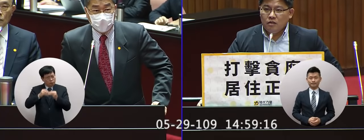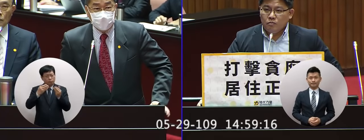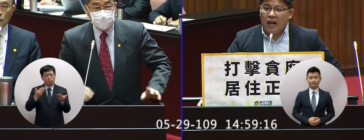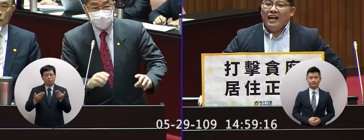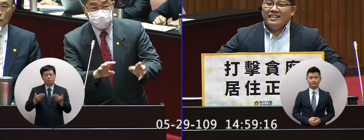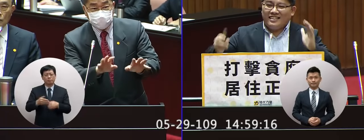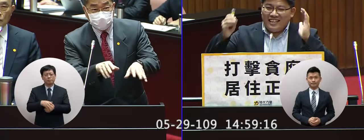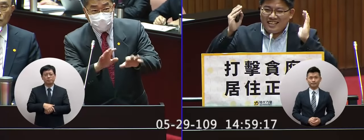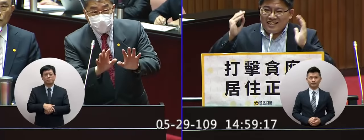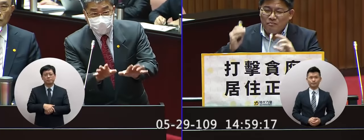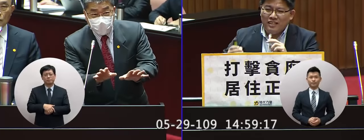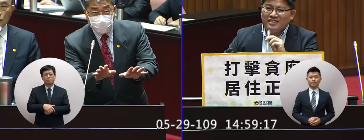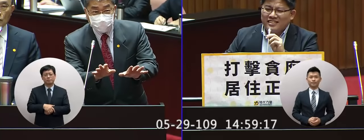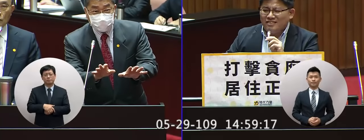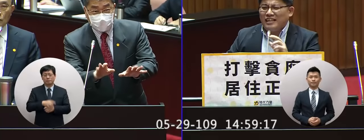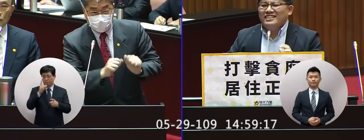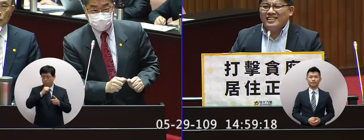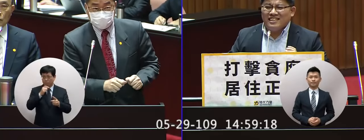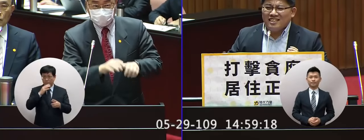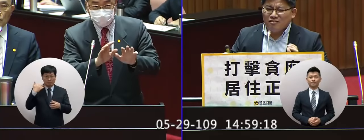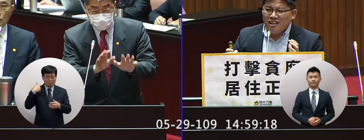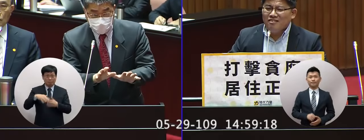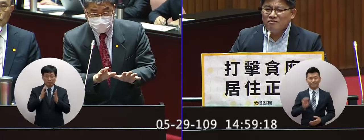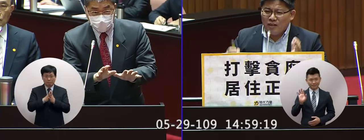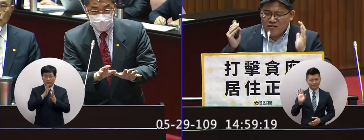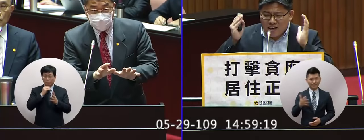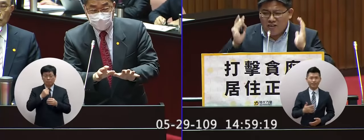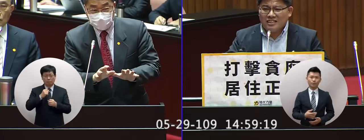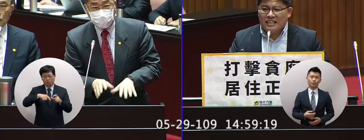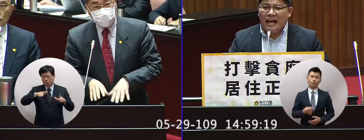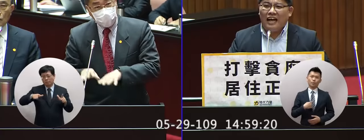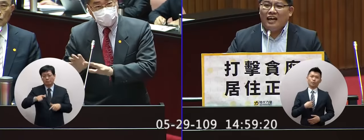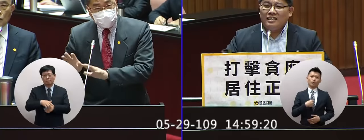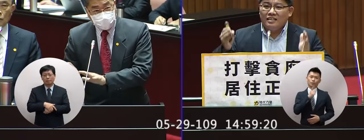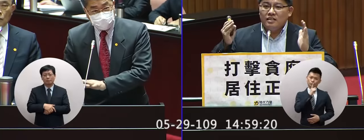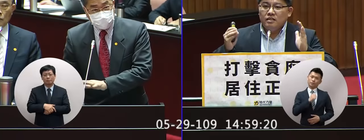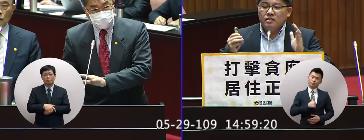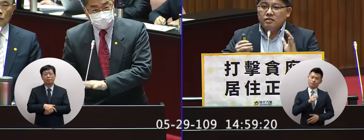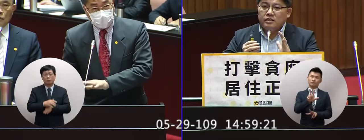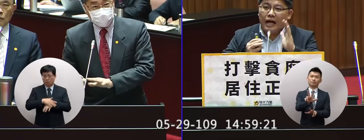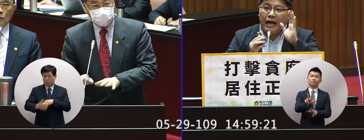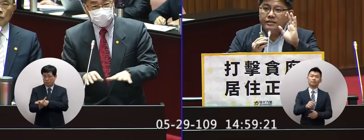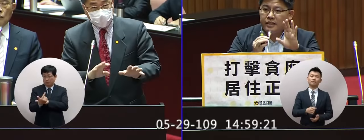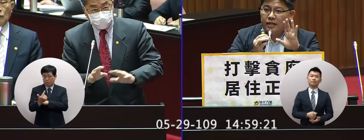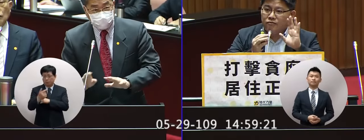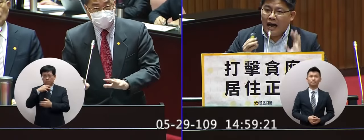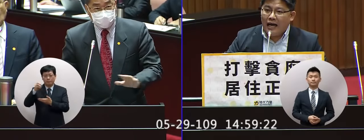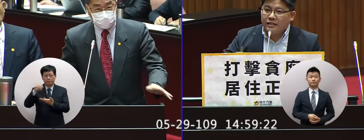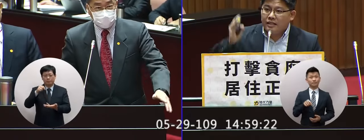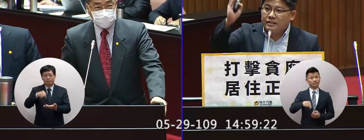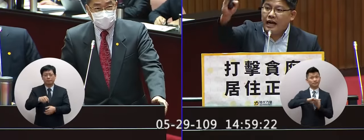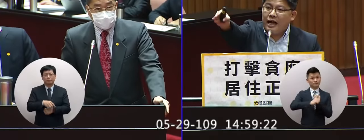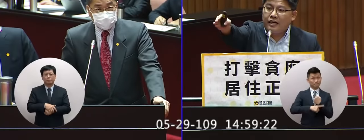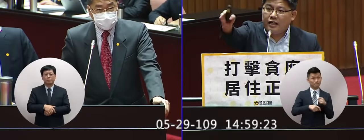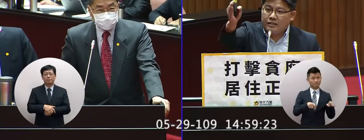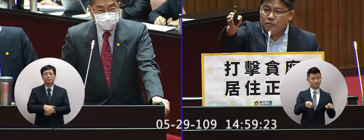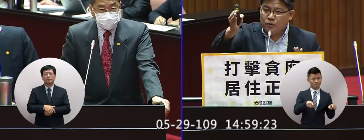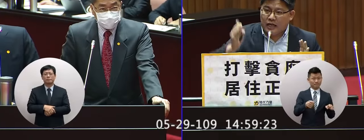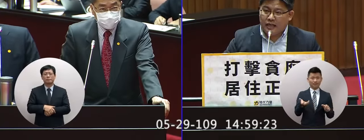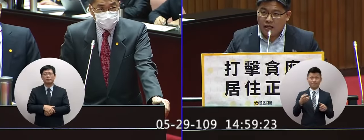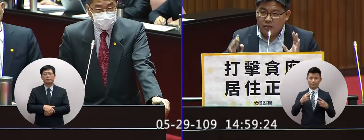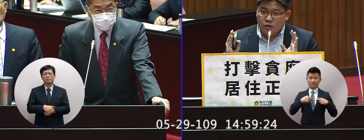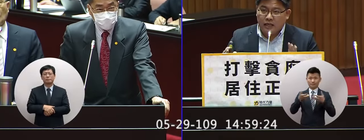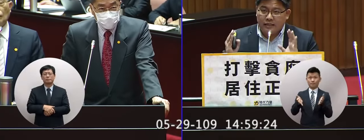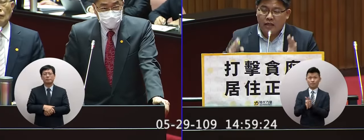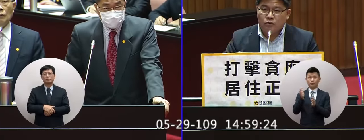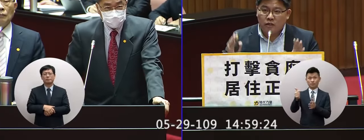程度嘛吼。因为虽然每一届拢进来嘛是各政协啦。 我讲实在 啊，赶快。 这个法案跟刚刚那个蔡